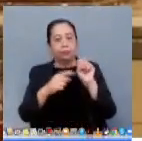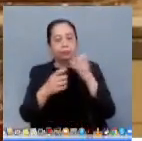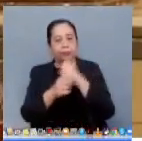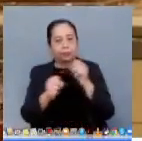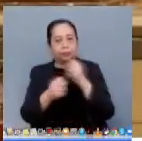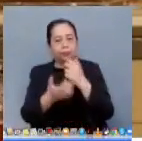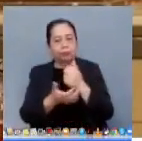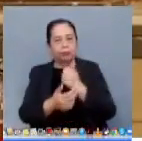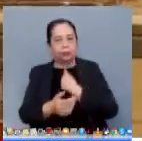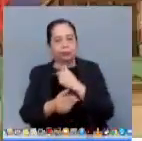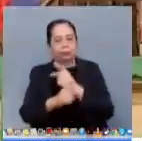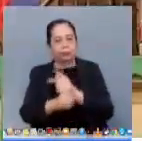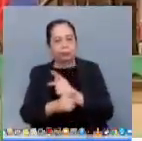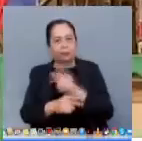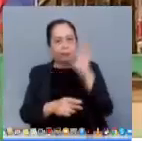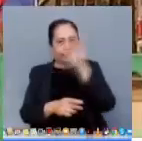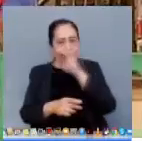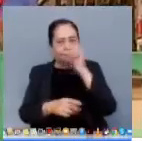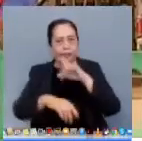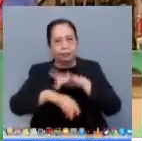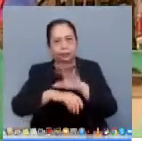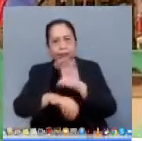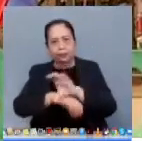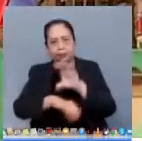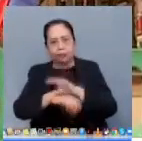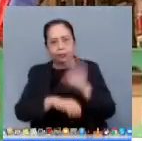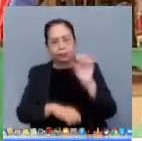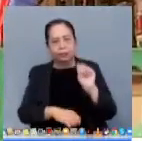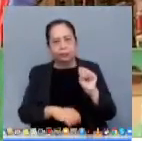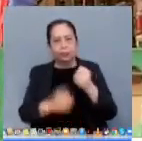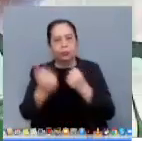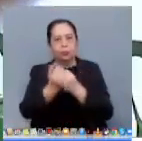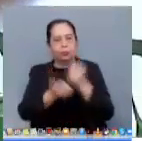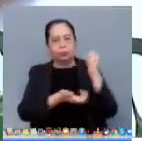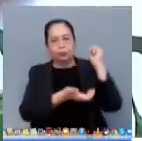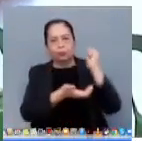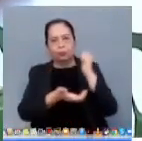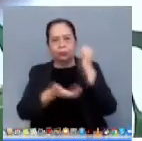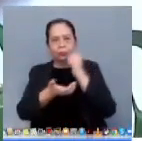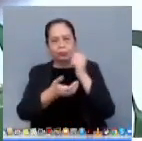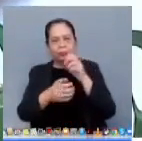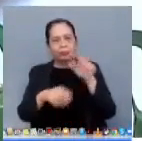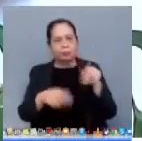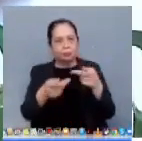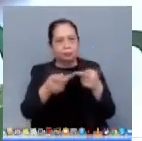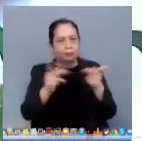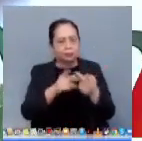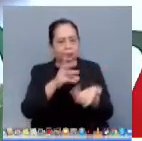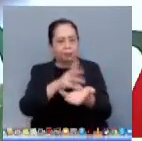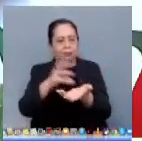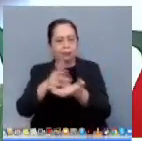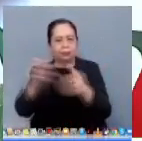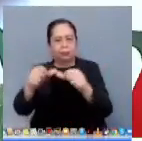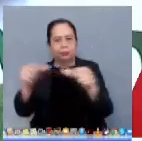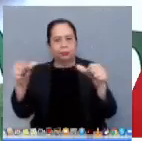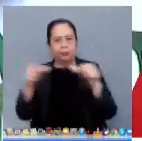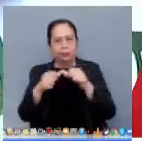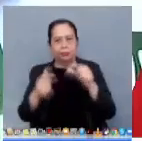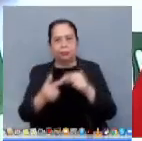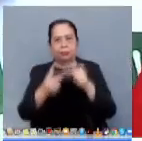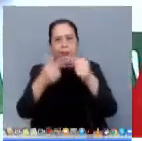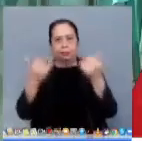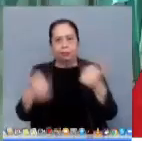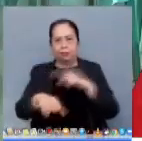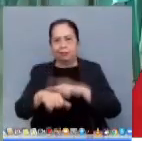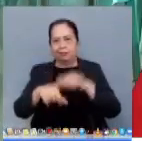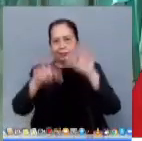Seek Early Consultation, and Support Fogging or Spraying in Hotspot Areas, lalo ngayong tag-ulan. Susan, sa mga